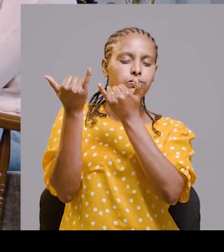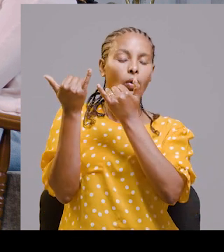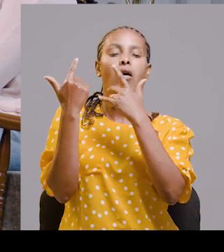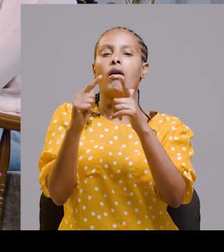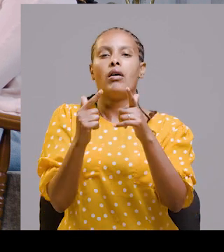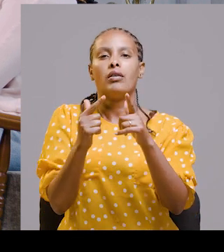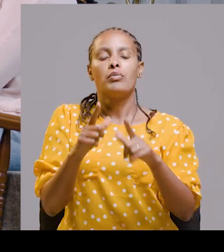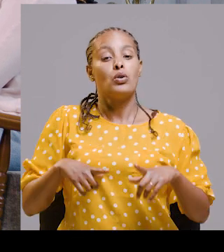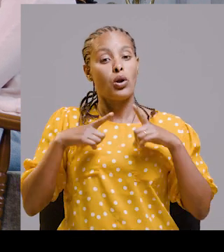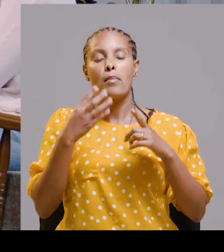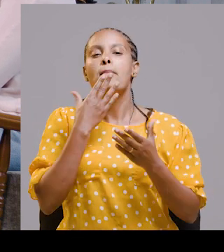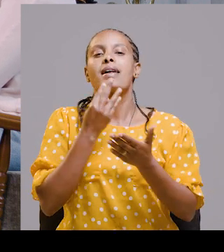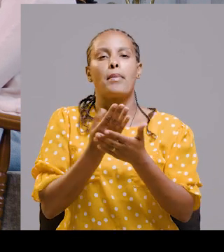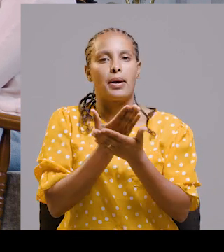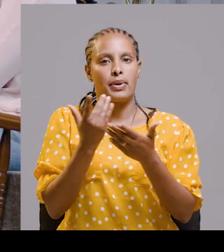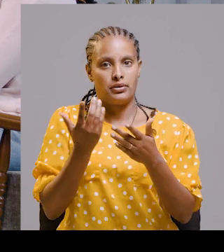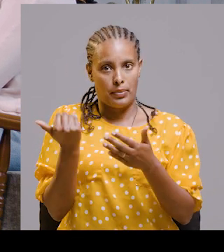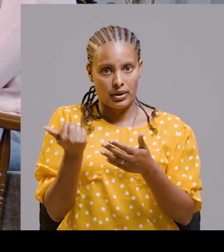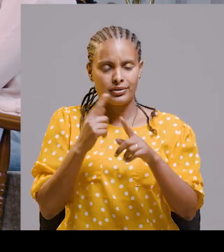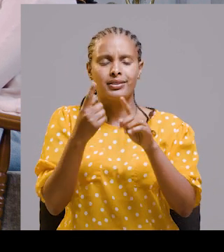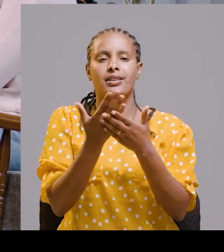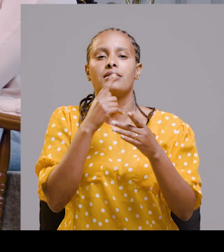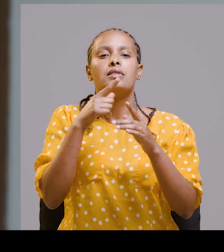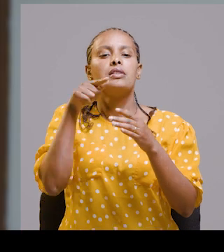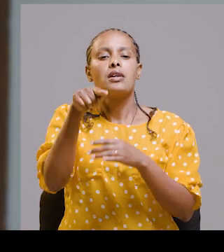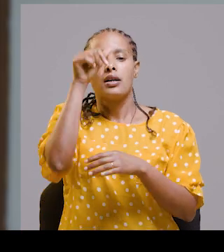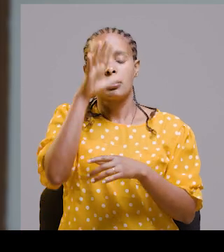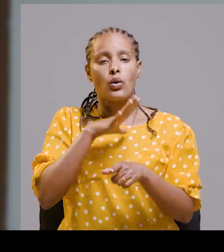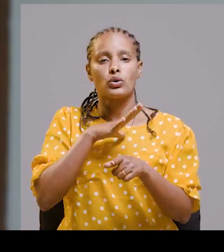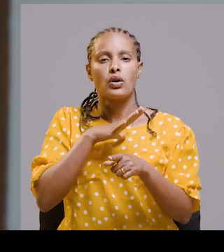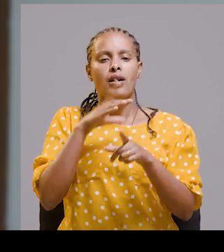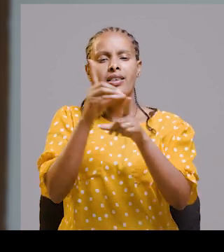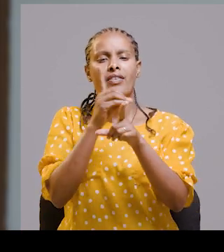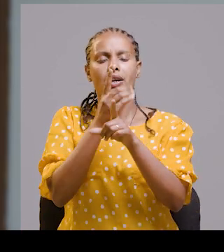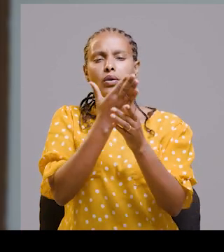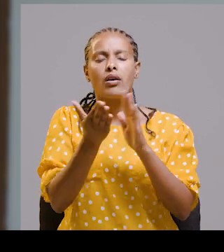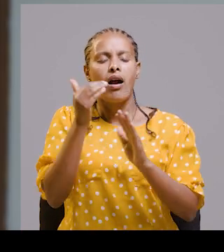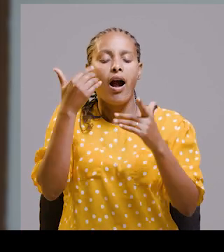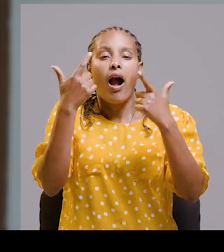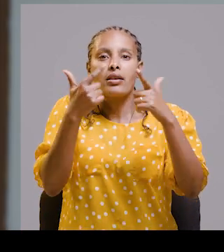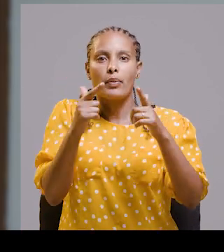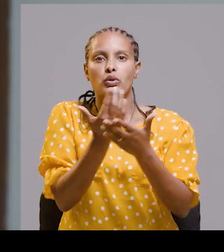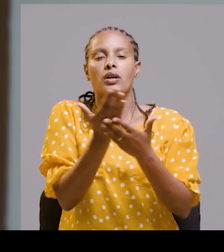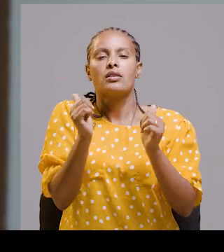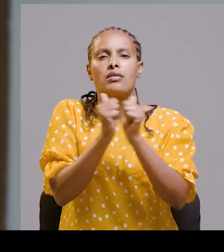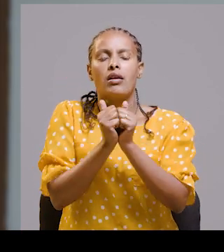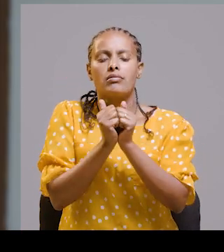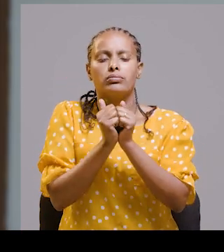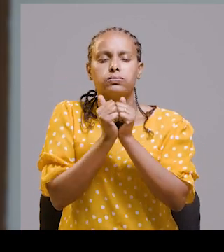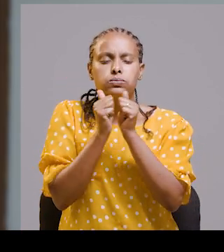ማውጣት ምን ይችላልበት መንገድ የለም አንፎርቹኔትሊ ቢኖርማል ካም ነበር ነገር ግን ምንድነው እነዛ ሰዎች ከተፈጠረው